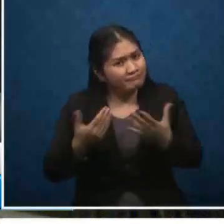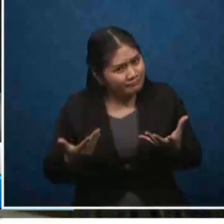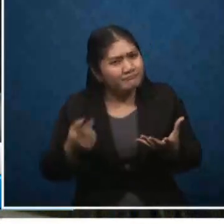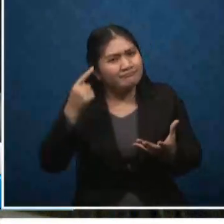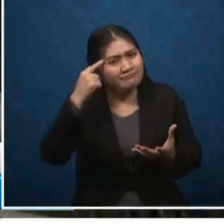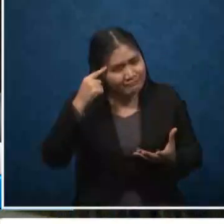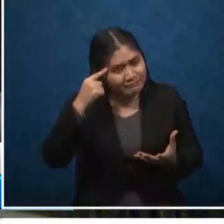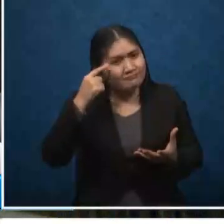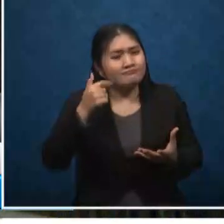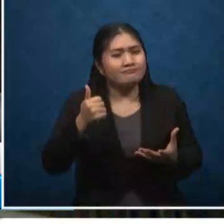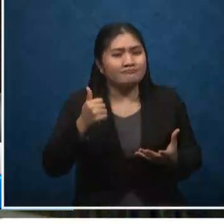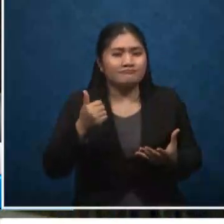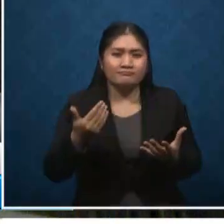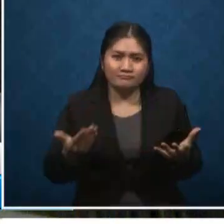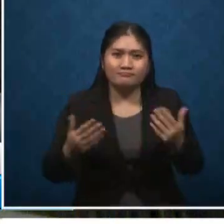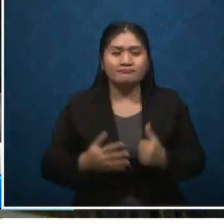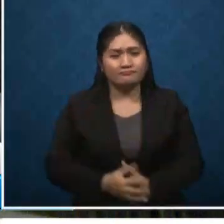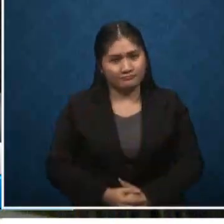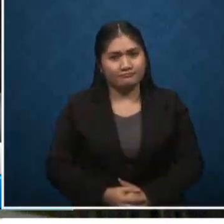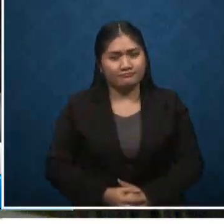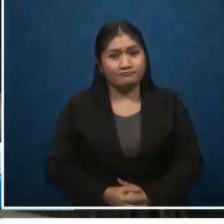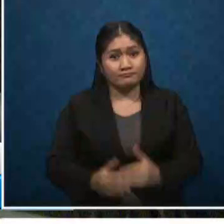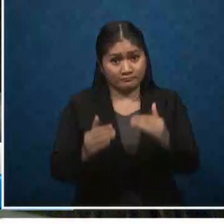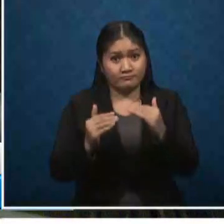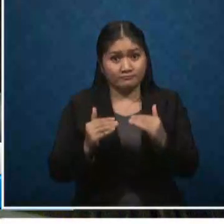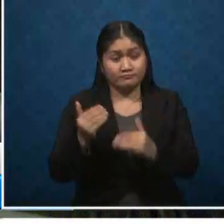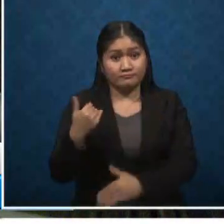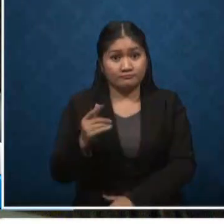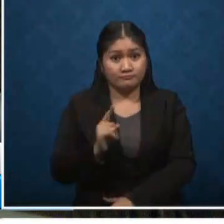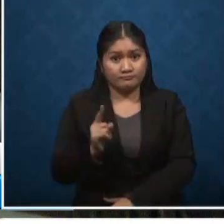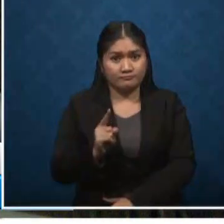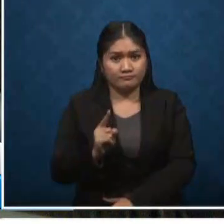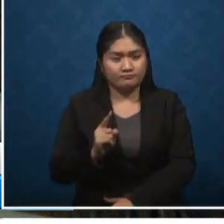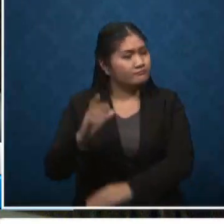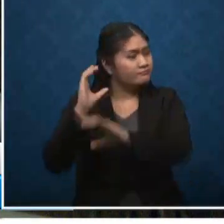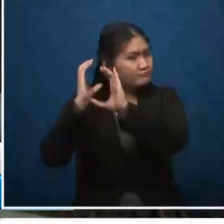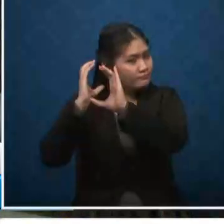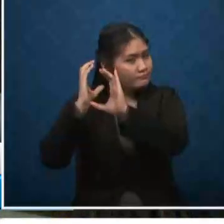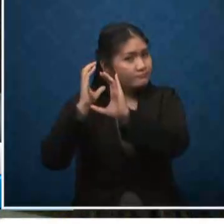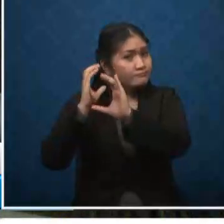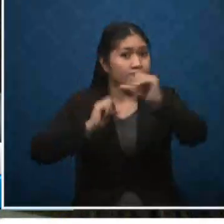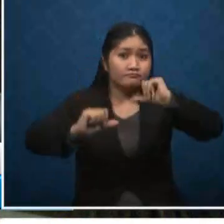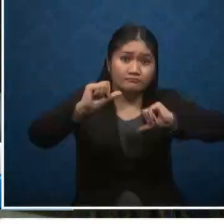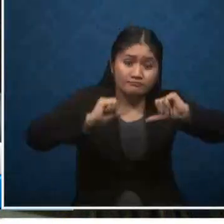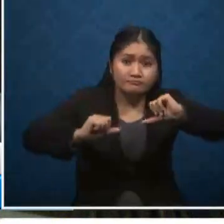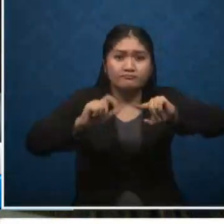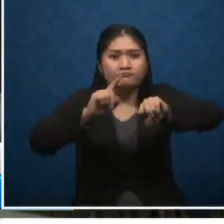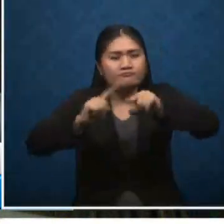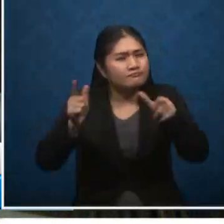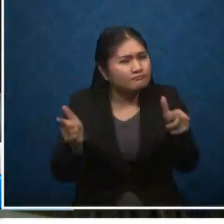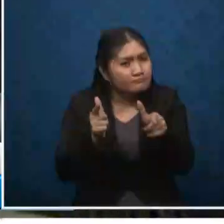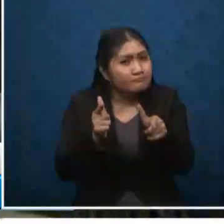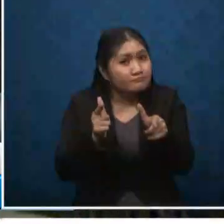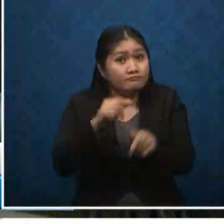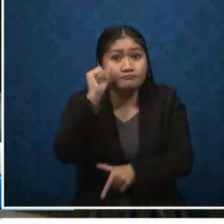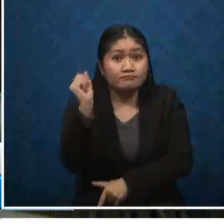ำนึกประชาธิปไตยอะไรอย่างงี้นะครับแล้วก็หนังสั้นก็ดีหรือละครสั้นๆอะไรเงี้ยหรือเพล